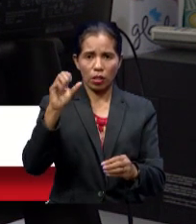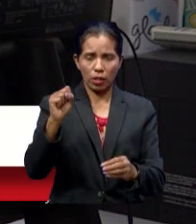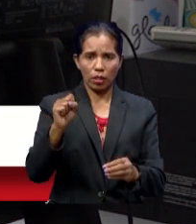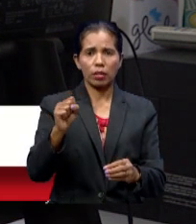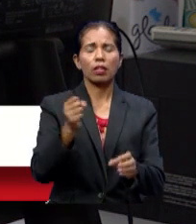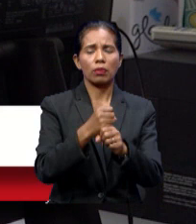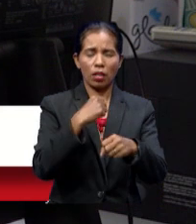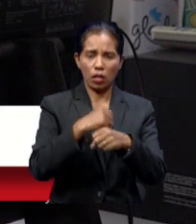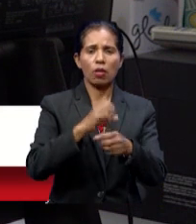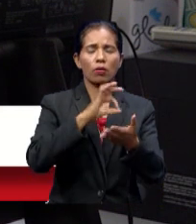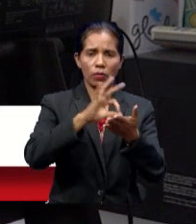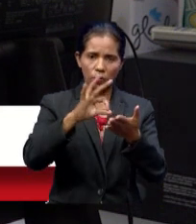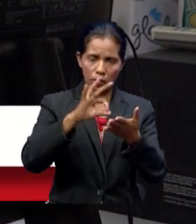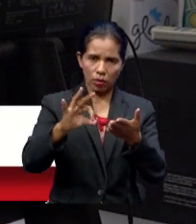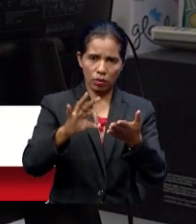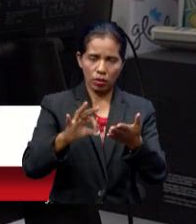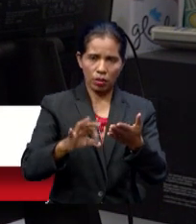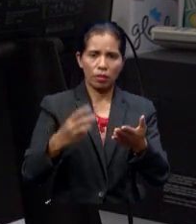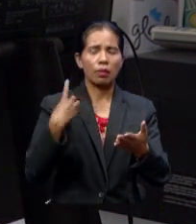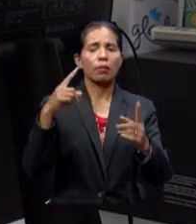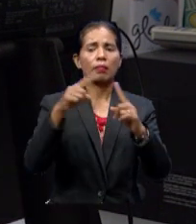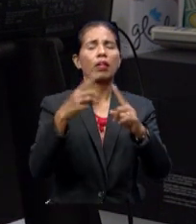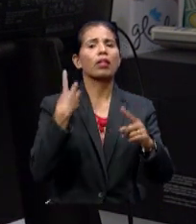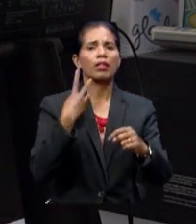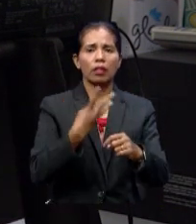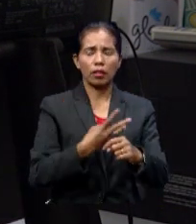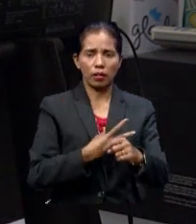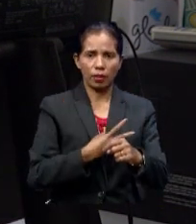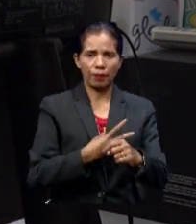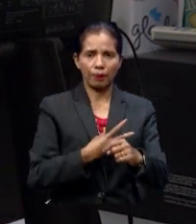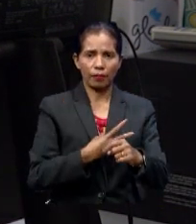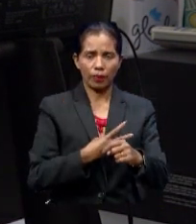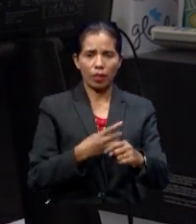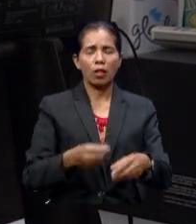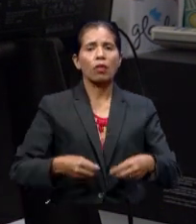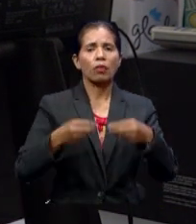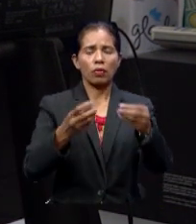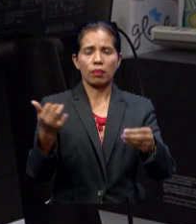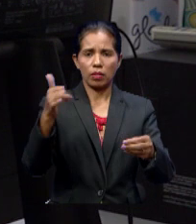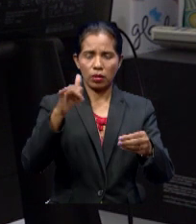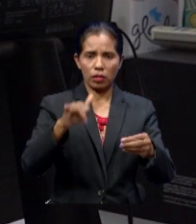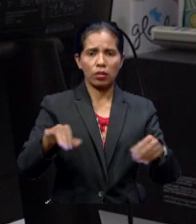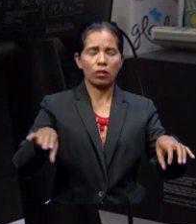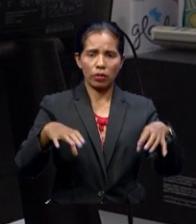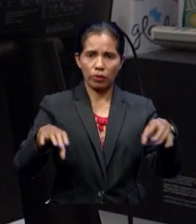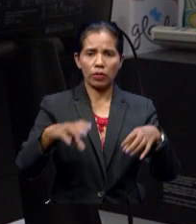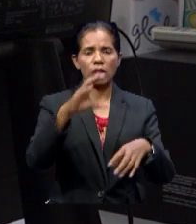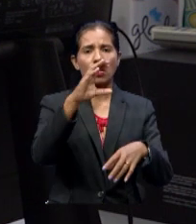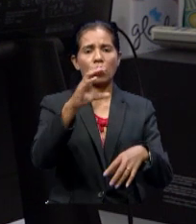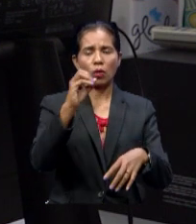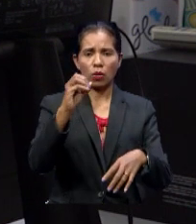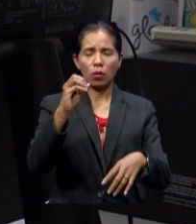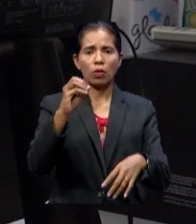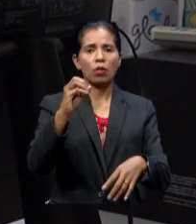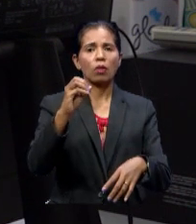iha itu nian fun itu nian staff sana bema kedika amba ia servisu kodeks nian ya isi iha